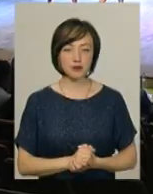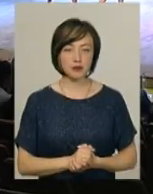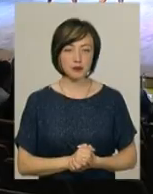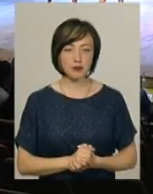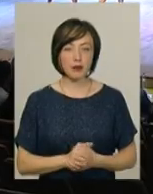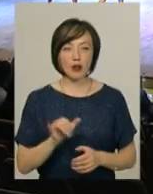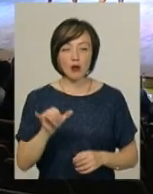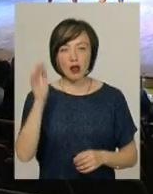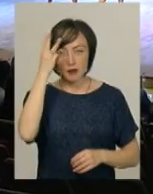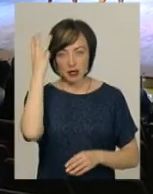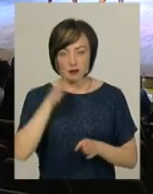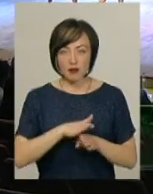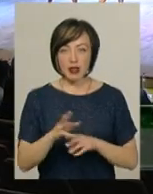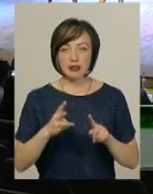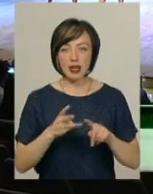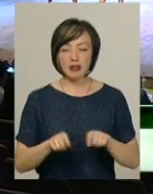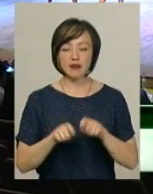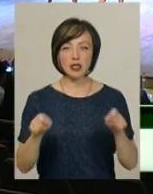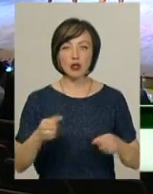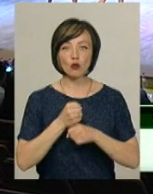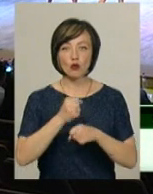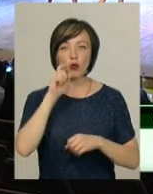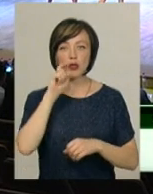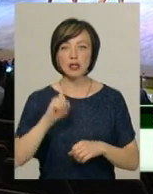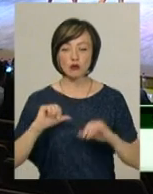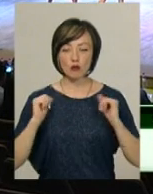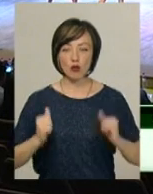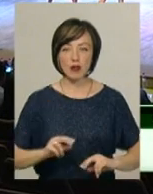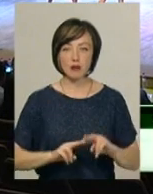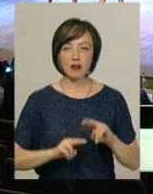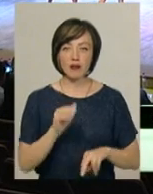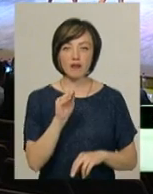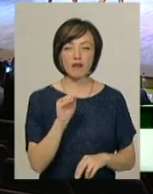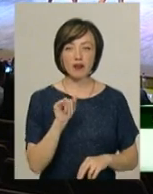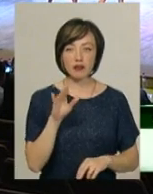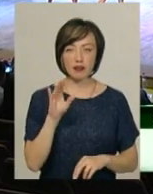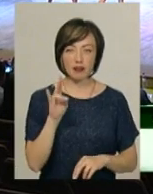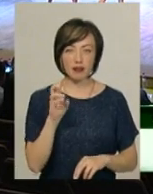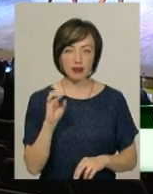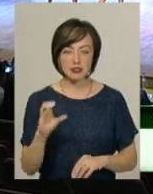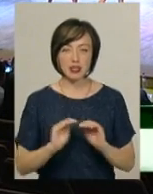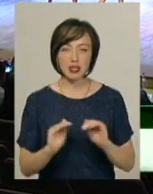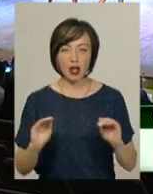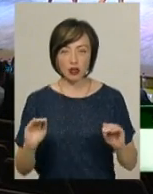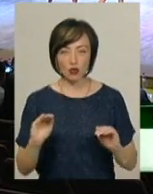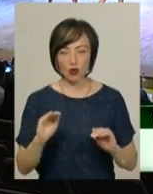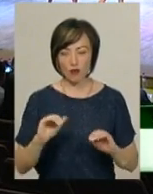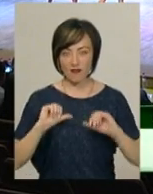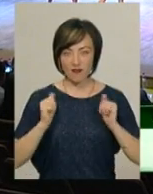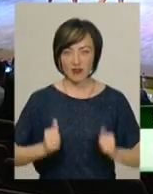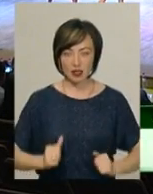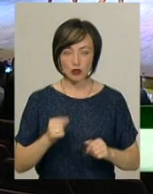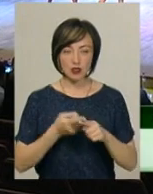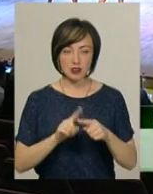У Хмельницькому відбувається третій відкритий Кубок України з бодібілдингу, фітнесу, дитячого фітнесу та моделінгу. Сьогодні ось